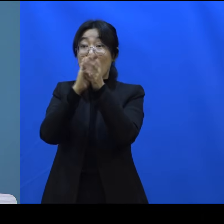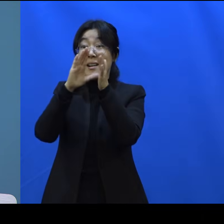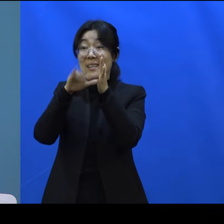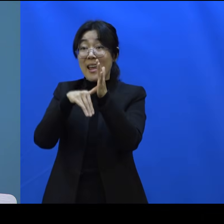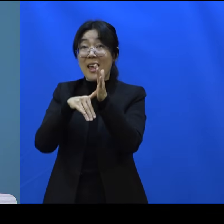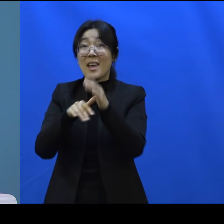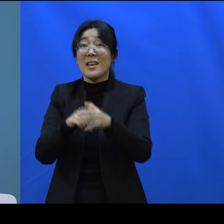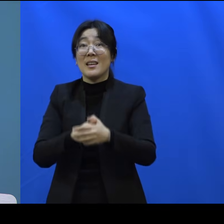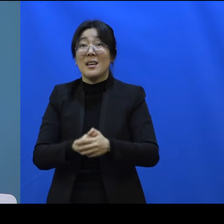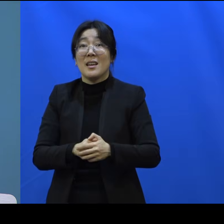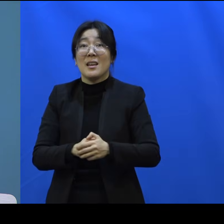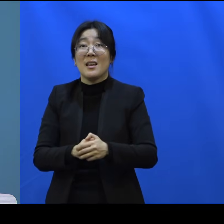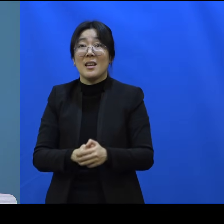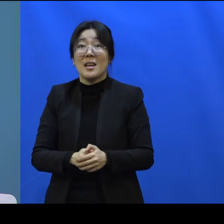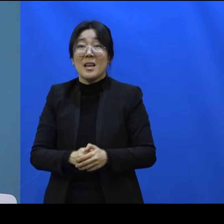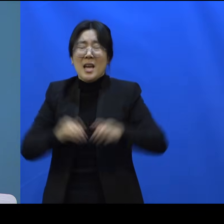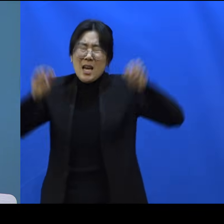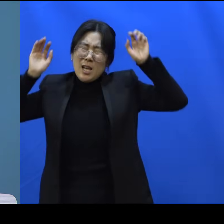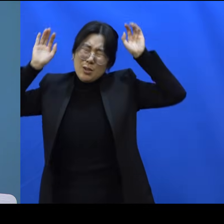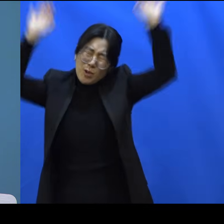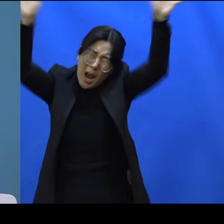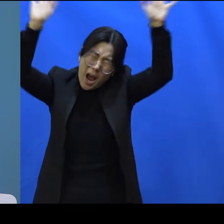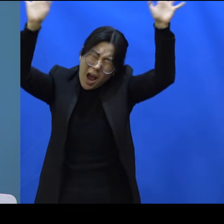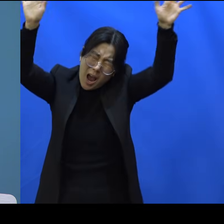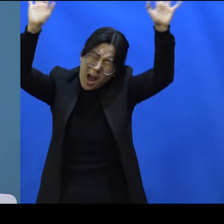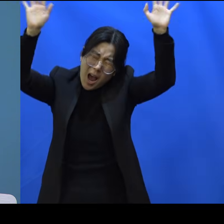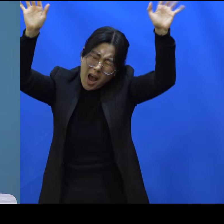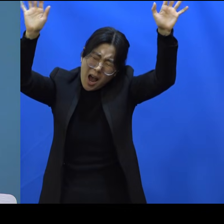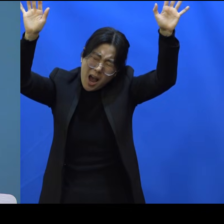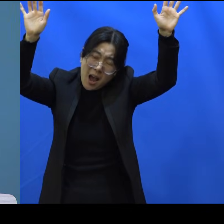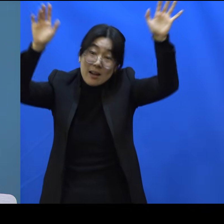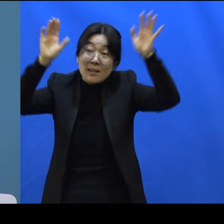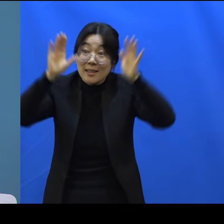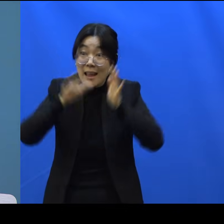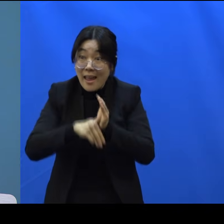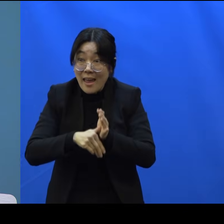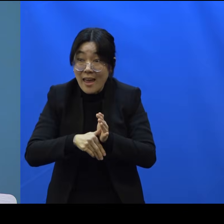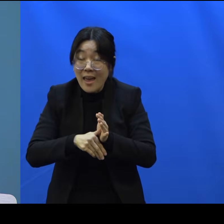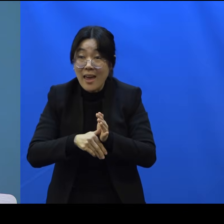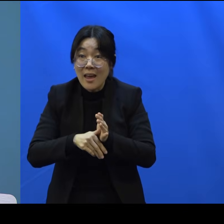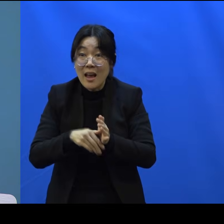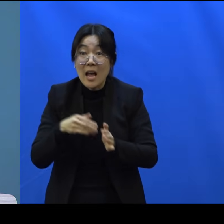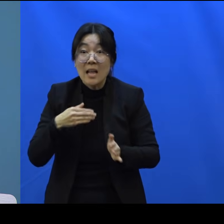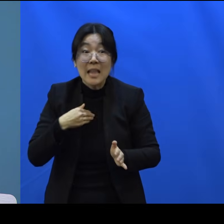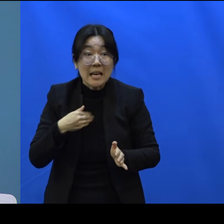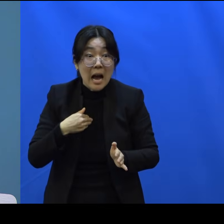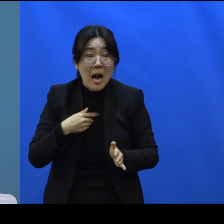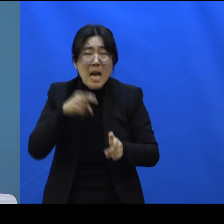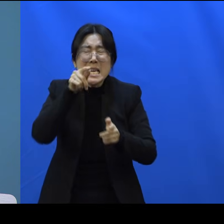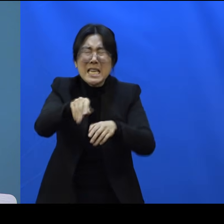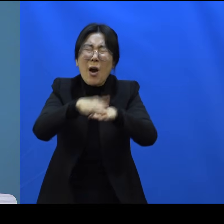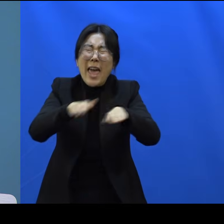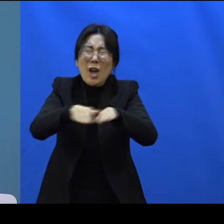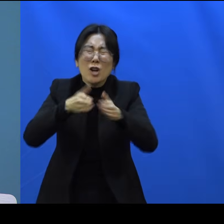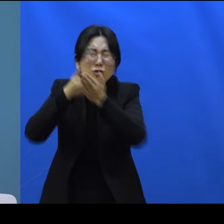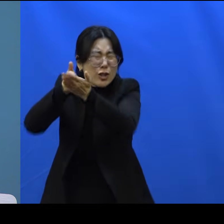막 힘을 주고 기도할 때 더 조심하셔야 돼요. 내가 거기에 빠져 있을 가능성이